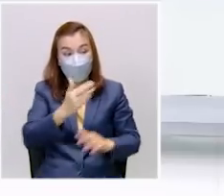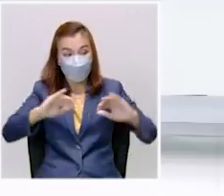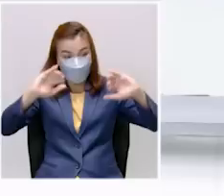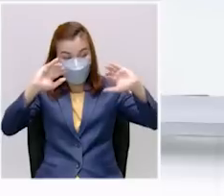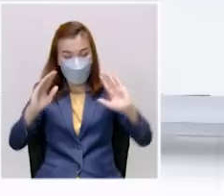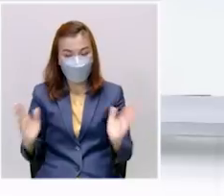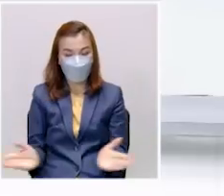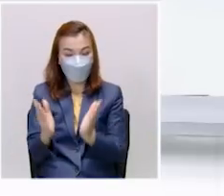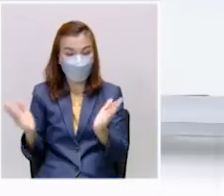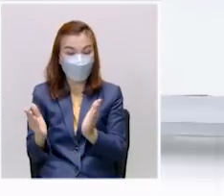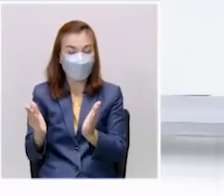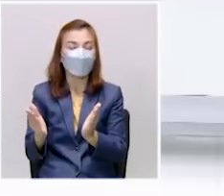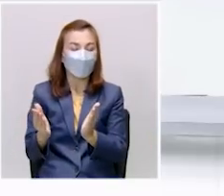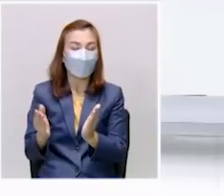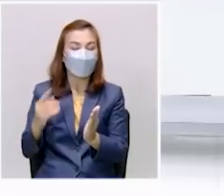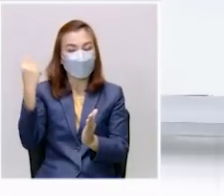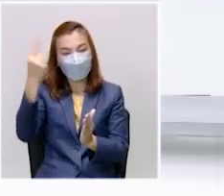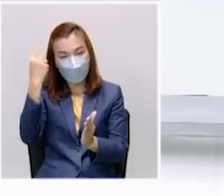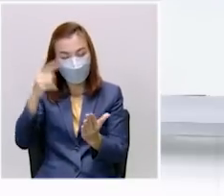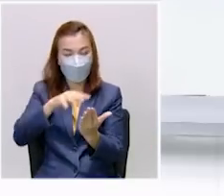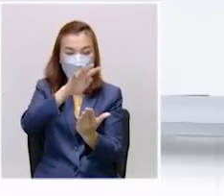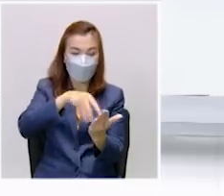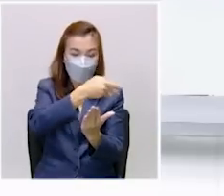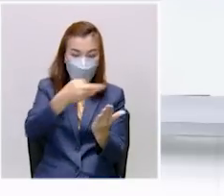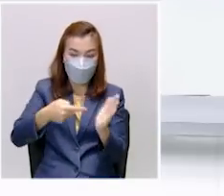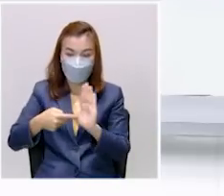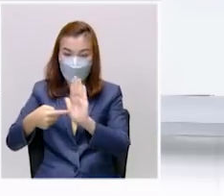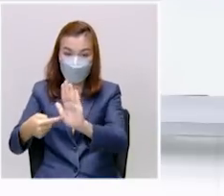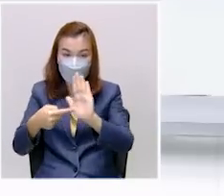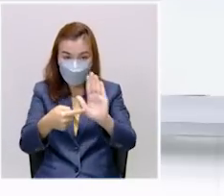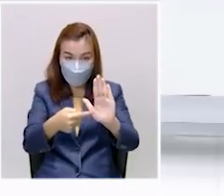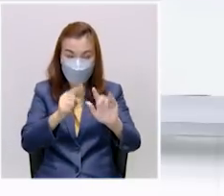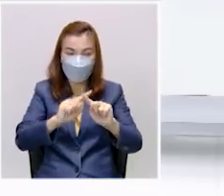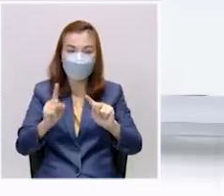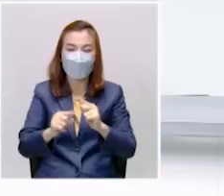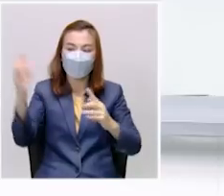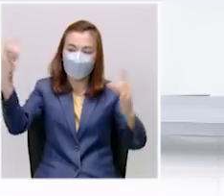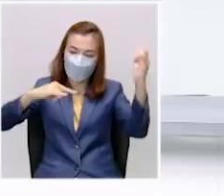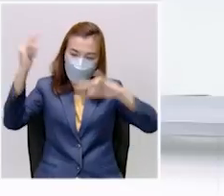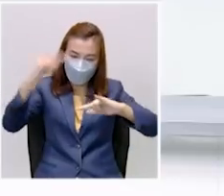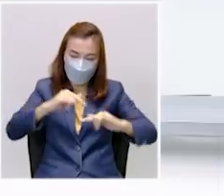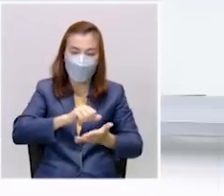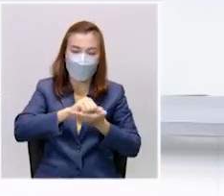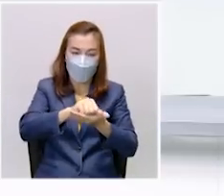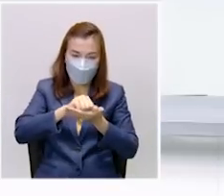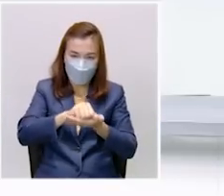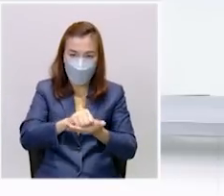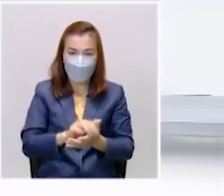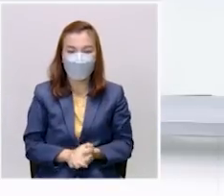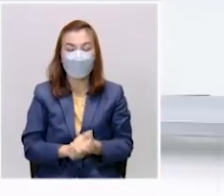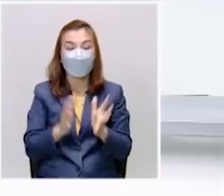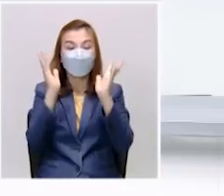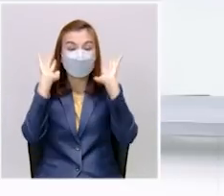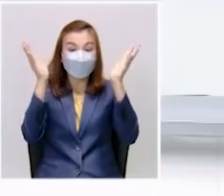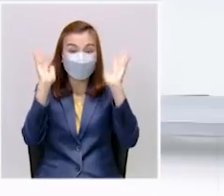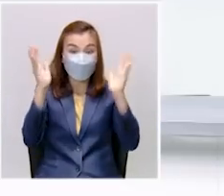ริมการท่องเที่ยวแบบเชิงรุกรวมถึงอำนวยความสะดวกให้กับกลุ่มนักท่องเที่ยวที่จะมาเข้าไทยมากที่สุดด้วยนะคะ ค่ะอย่างน้อยๆเป็นมุมมองในการประชาสัม